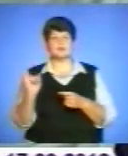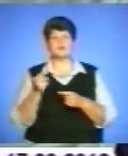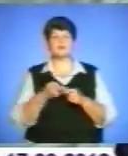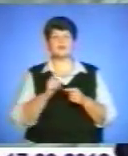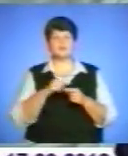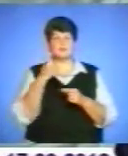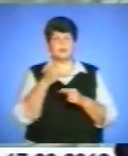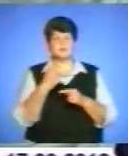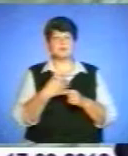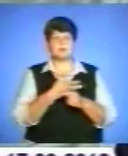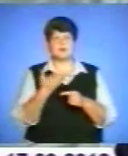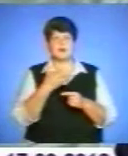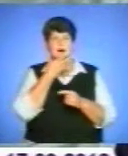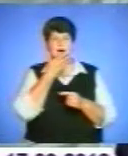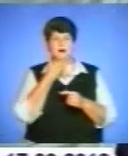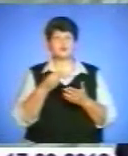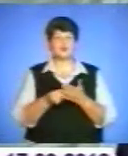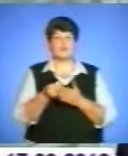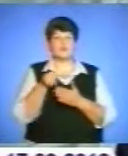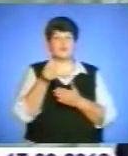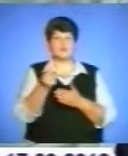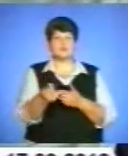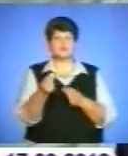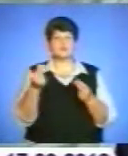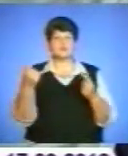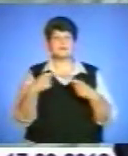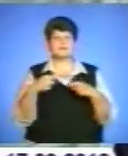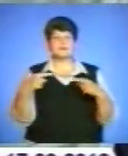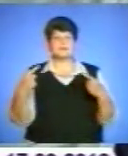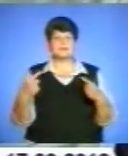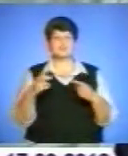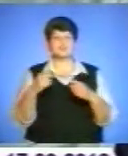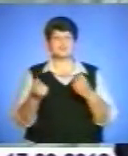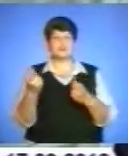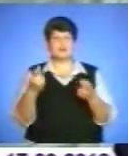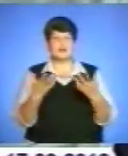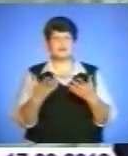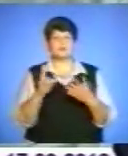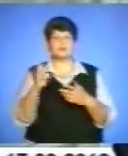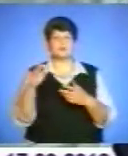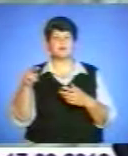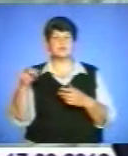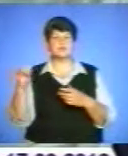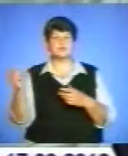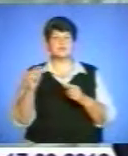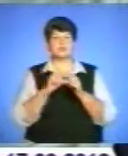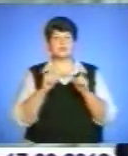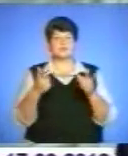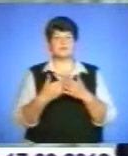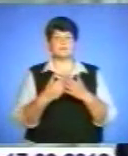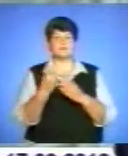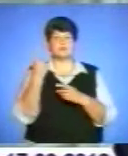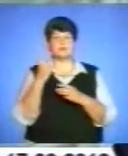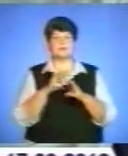року досить таки гарно фінансуємо з різних джерел копичинецькі школи, а це майже мільйон,